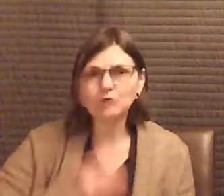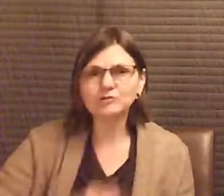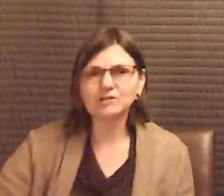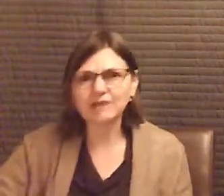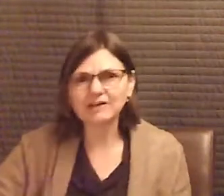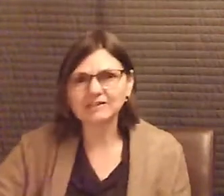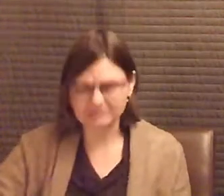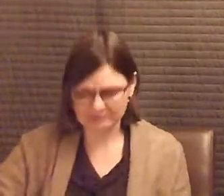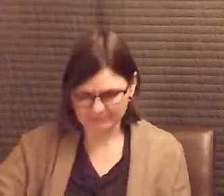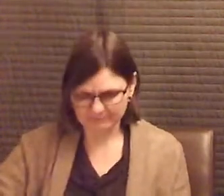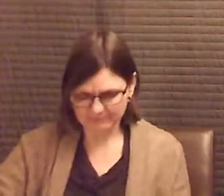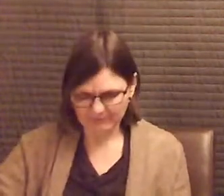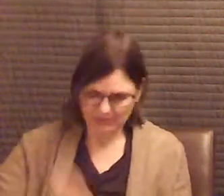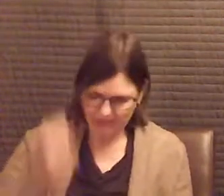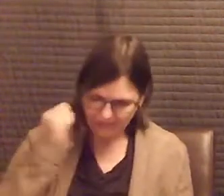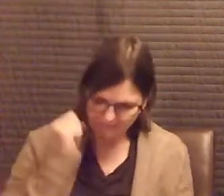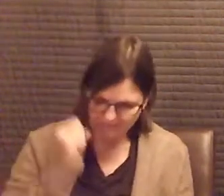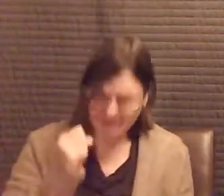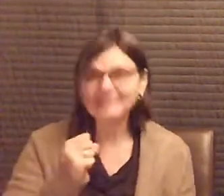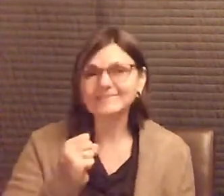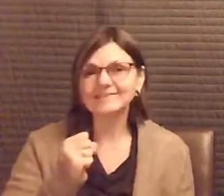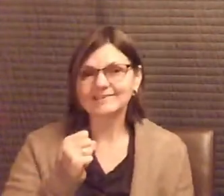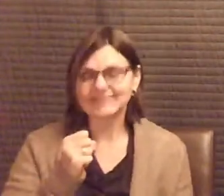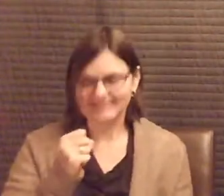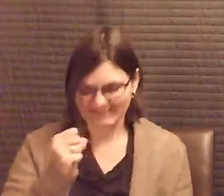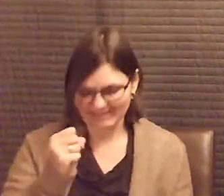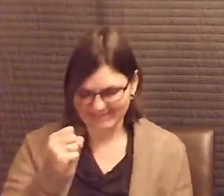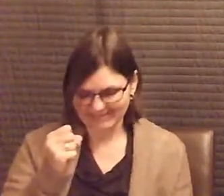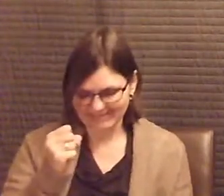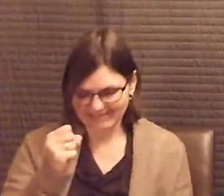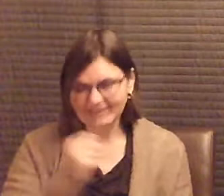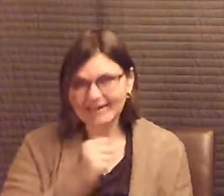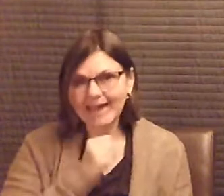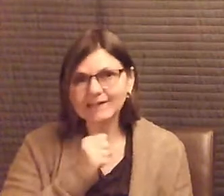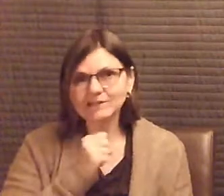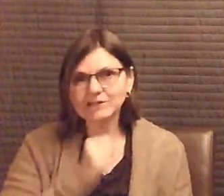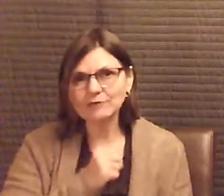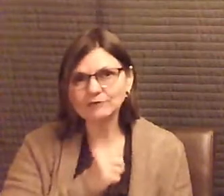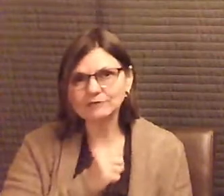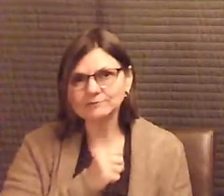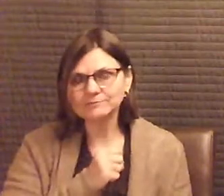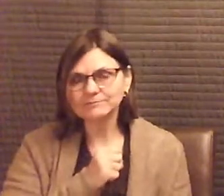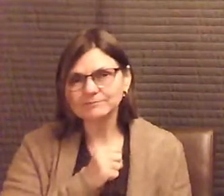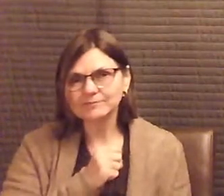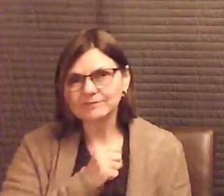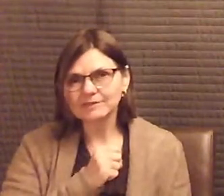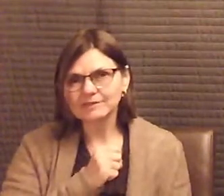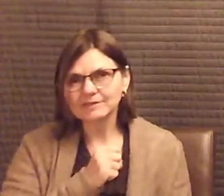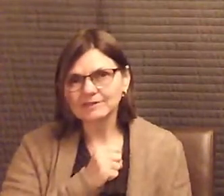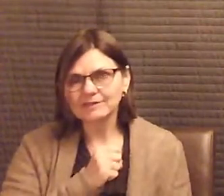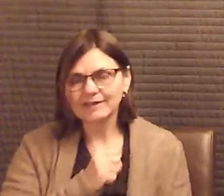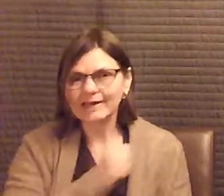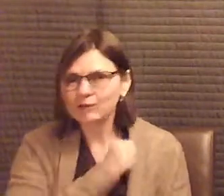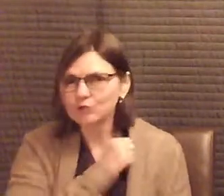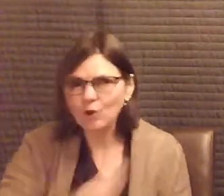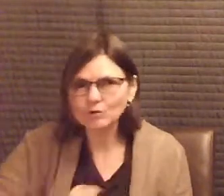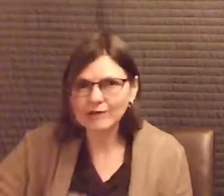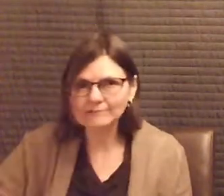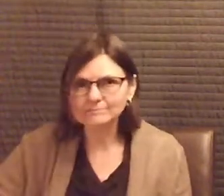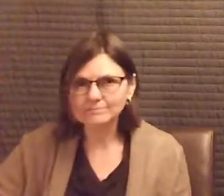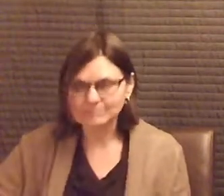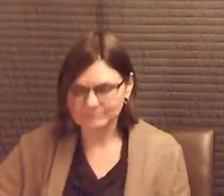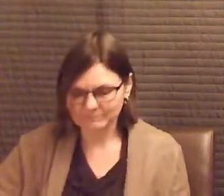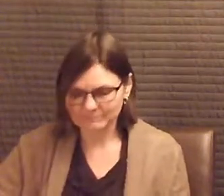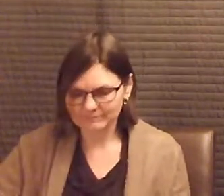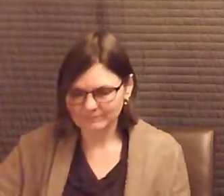opgesloten in de vijf die ik deed model heb geen enkele hoop mijn die geen kronen